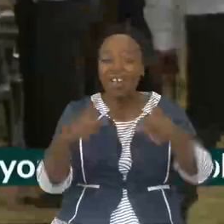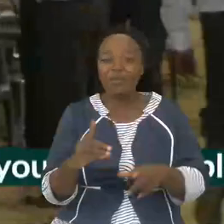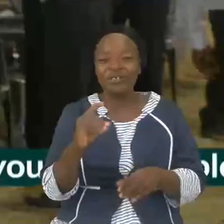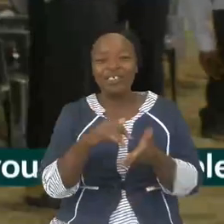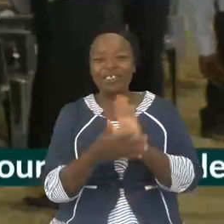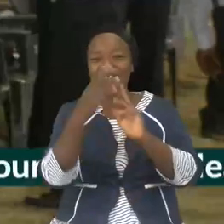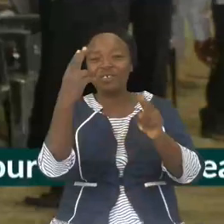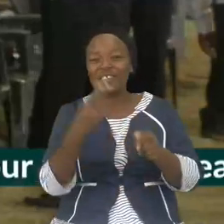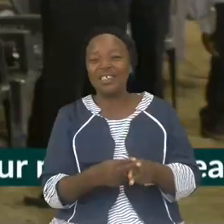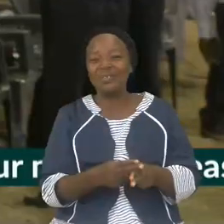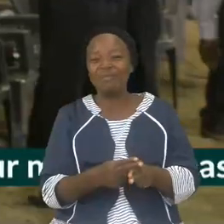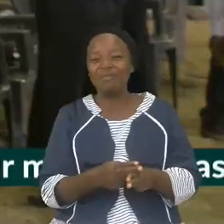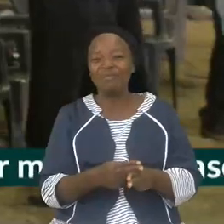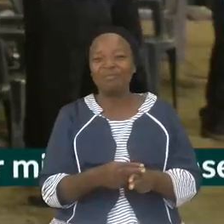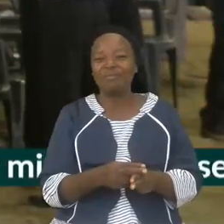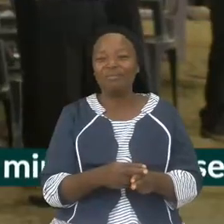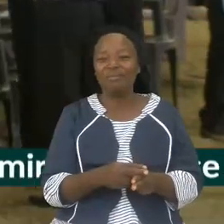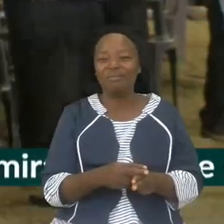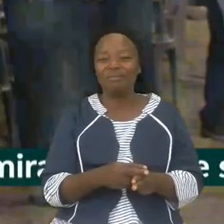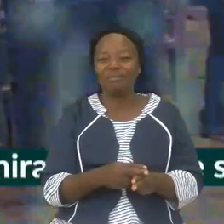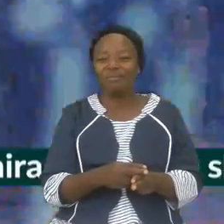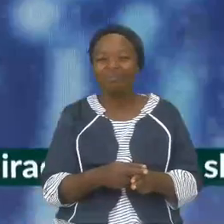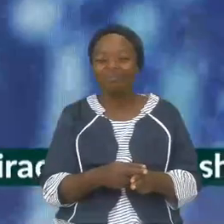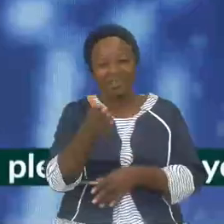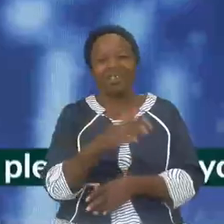C'est fait.